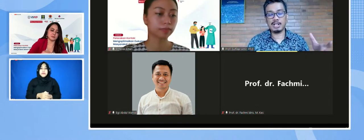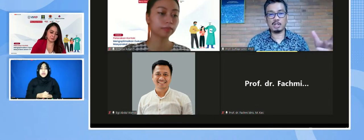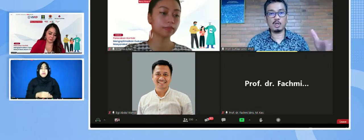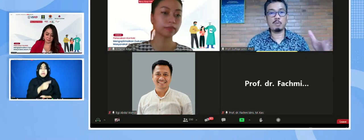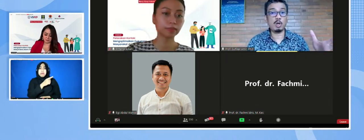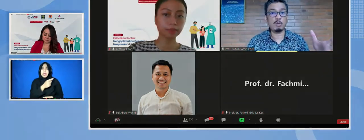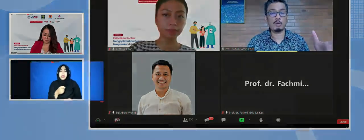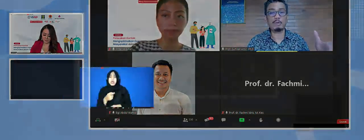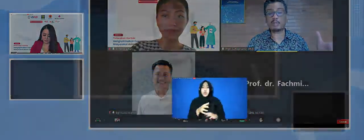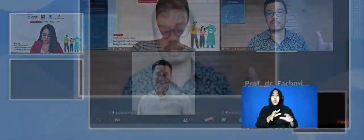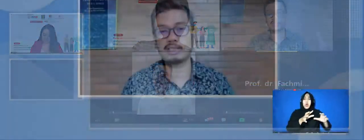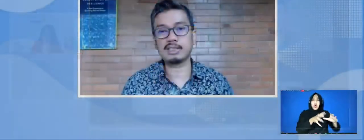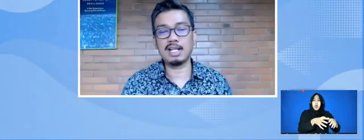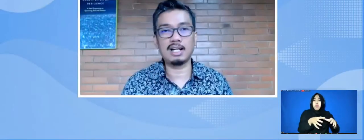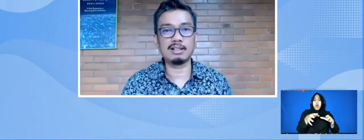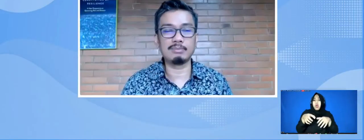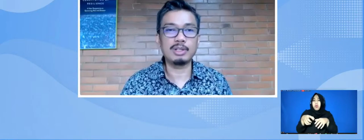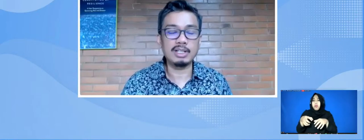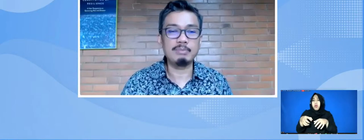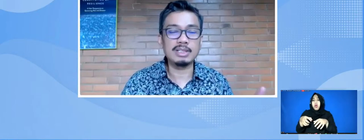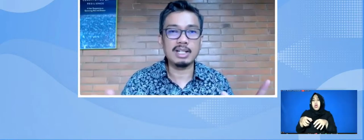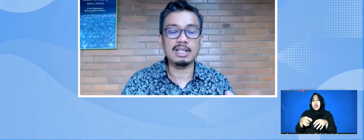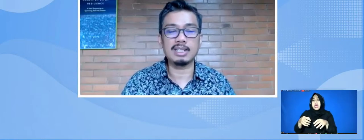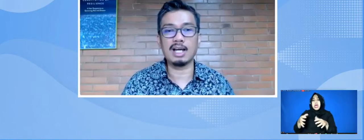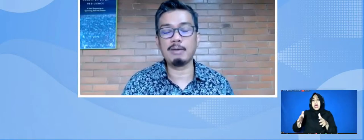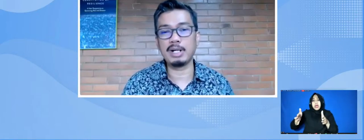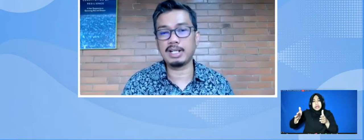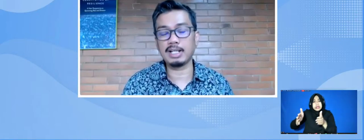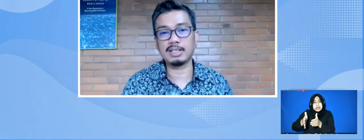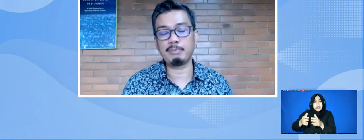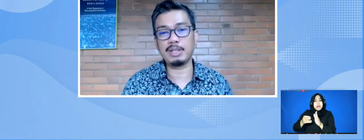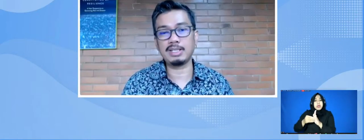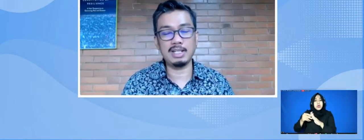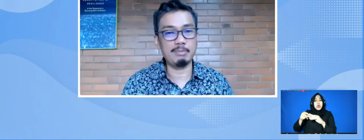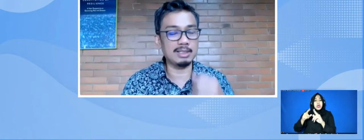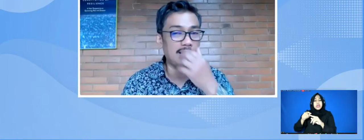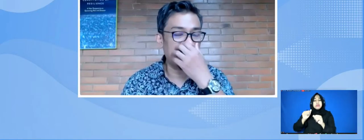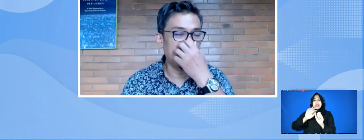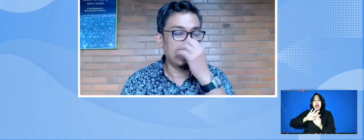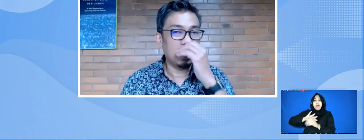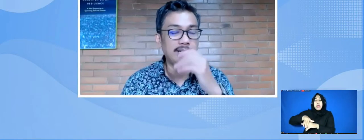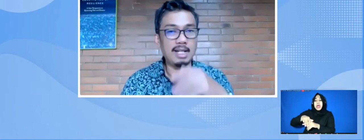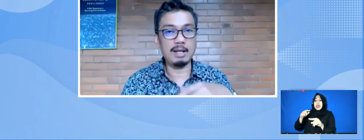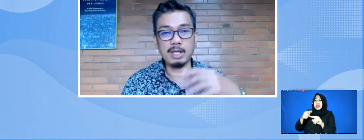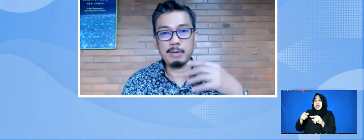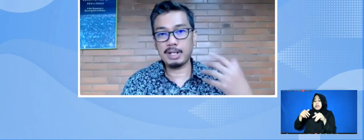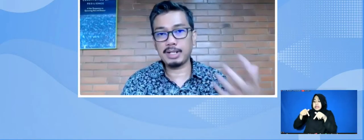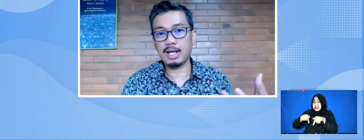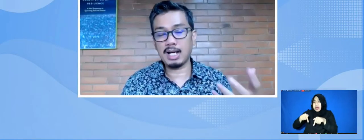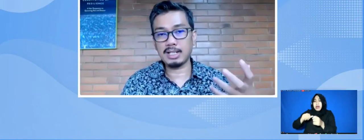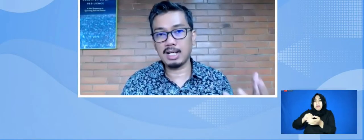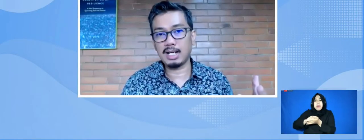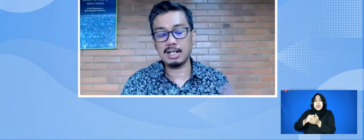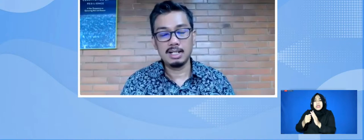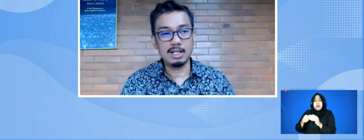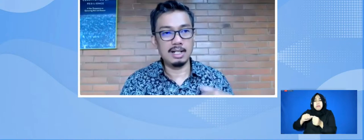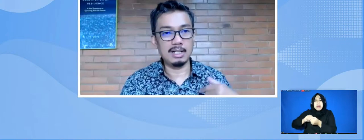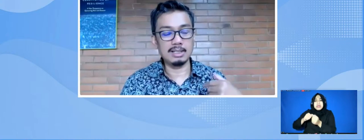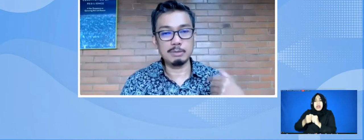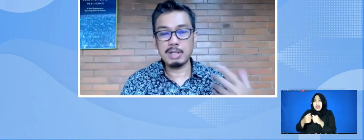itu adalah kelompok-kelompok minoritas yang mungkin bisa kita abaikan. Tetapi yang jadi masalah adalah bagaimana